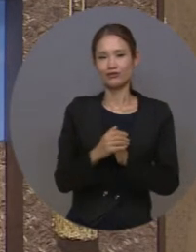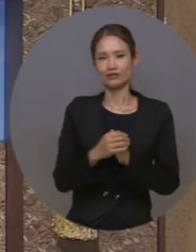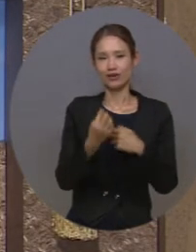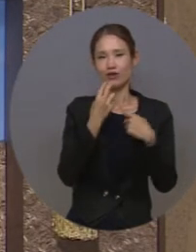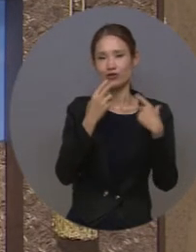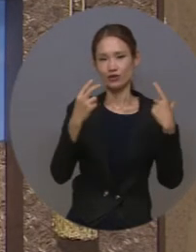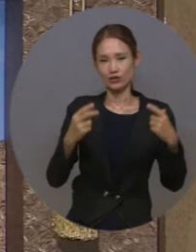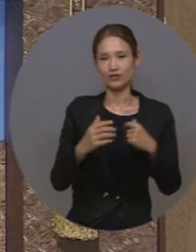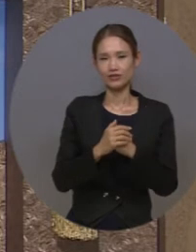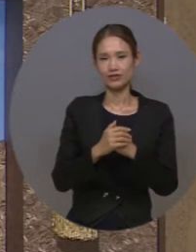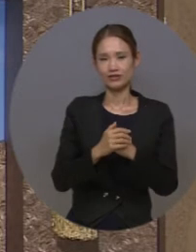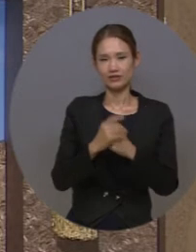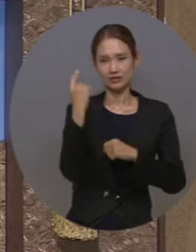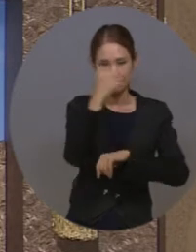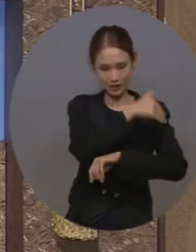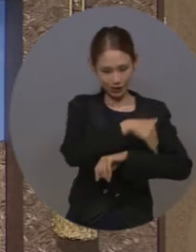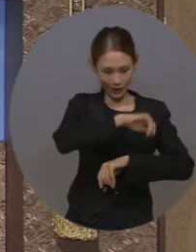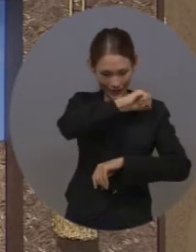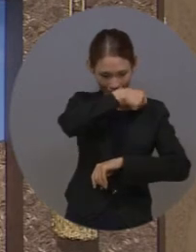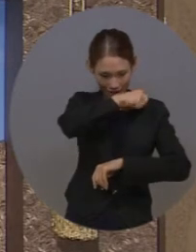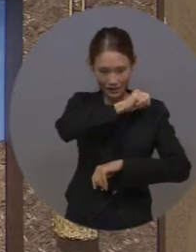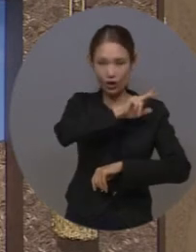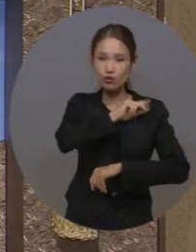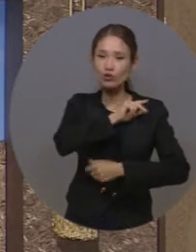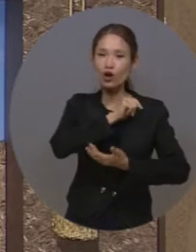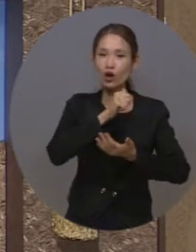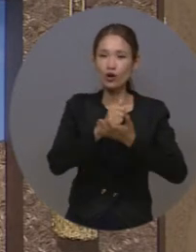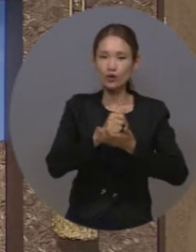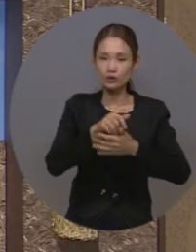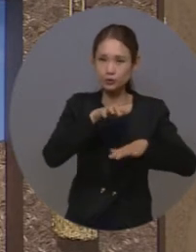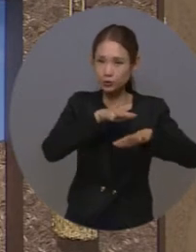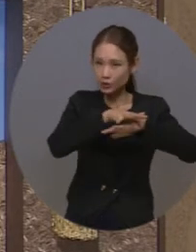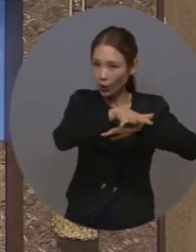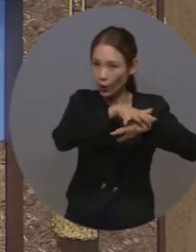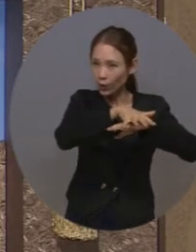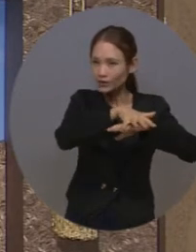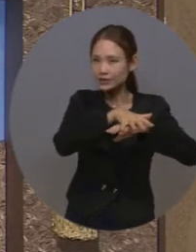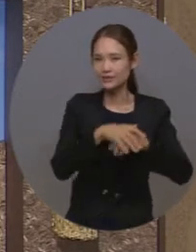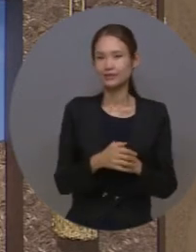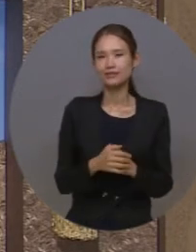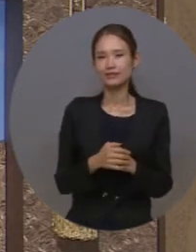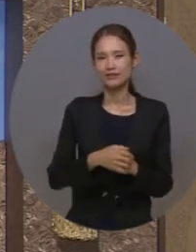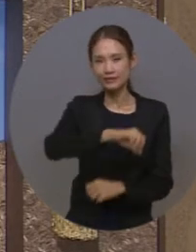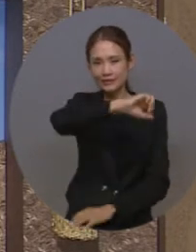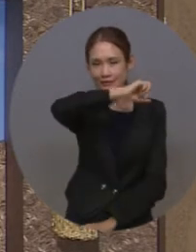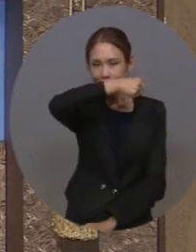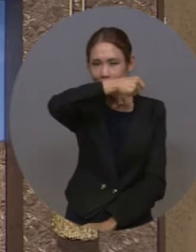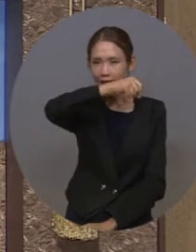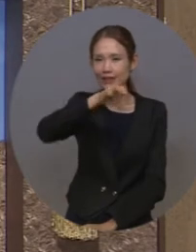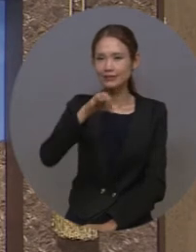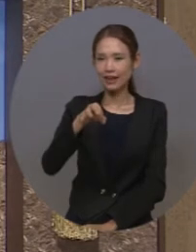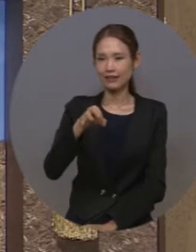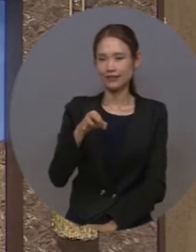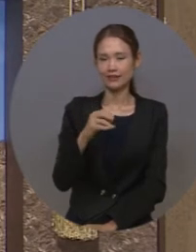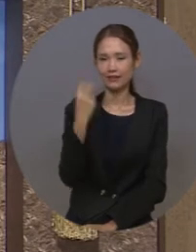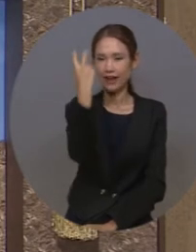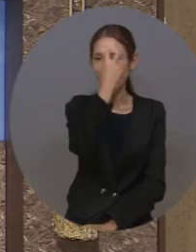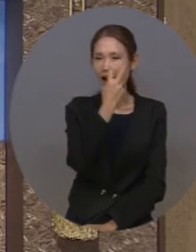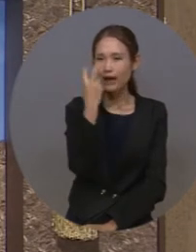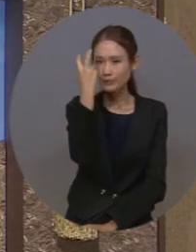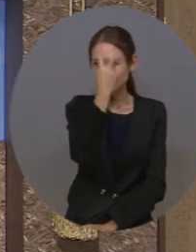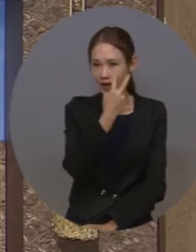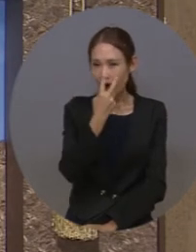이제 그 기획재정위원회는 네. 조직, 경기도의 조직, 그다음에 예산, 경기도 예산, 그다음에